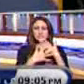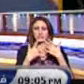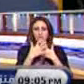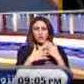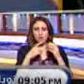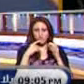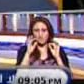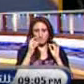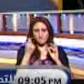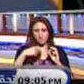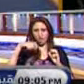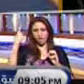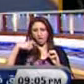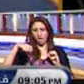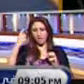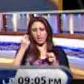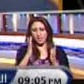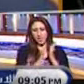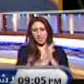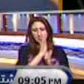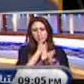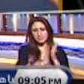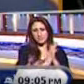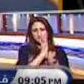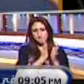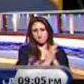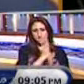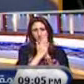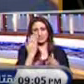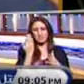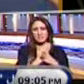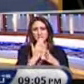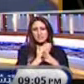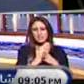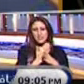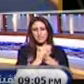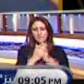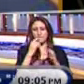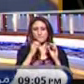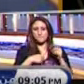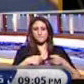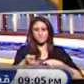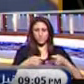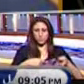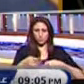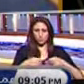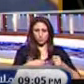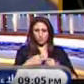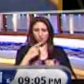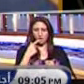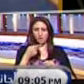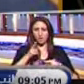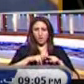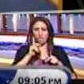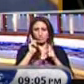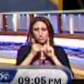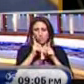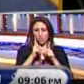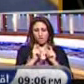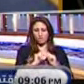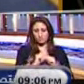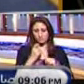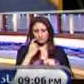زيادة أسعار الأسمنت جاءت نتيجة ارتفاع أسعار الطاقة واحتفاظ التجار به بعد نقص الدولار، مؤكدا أن